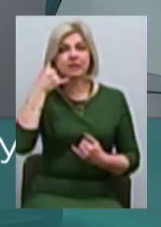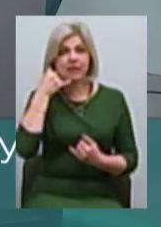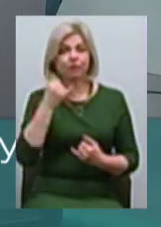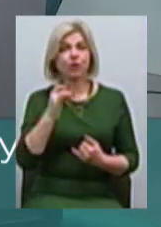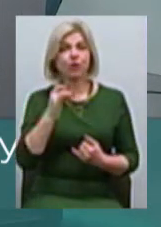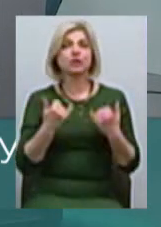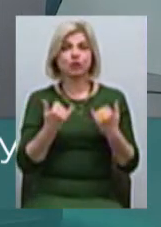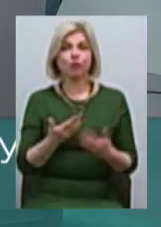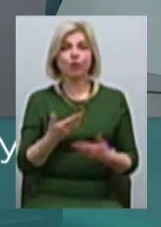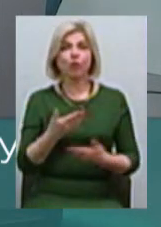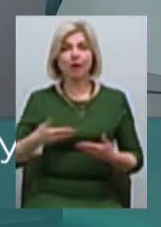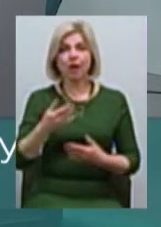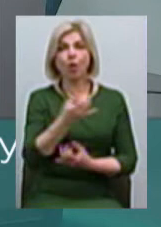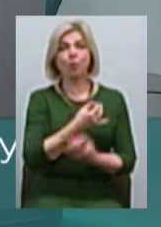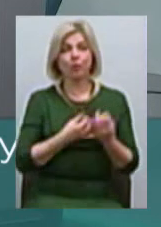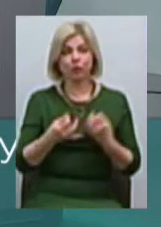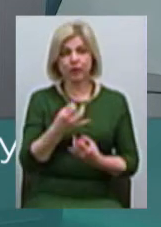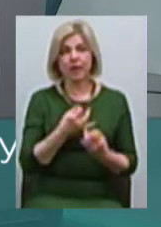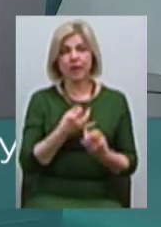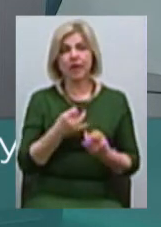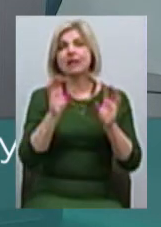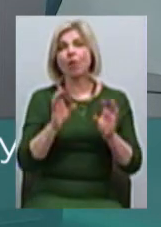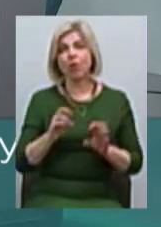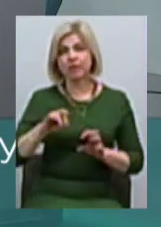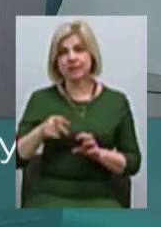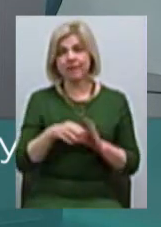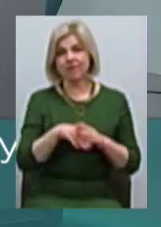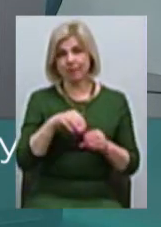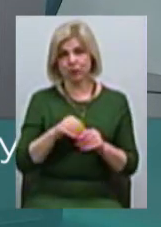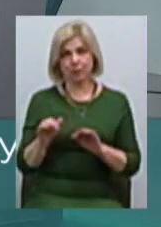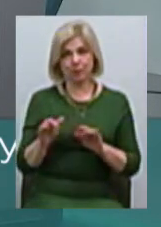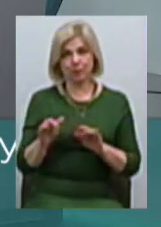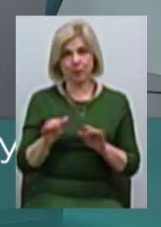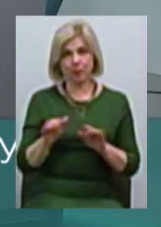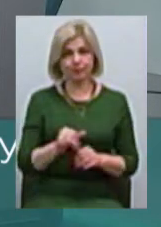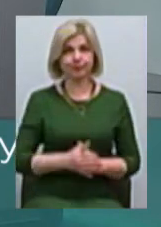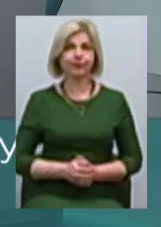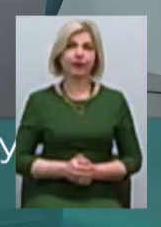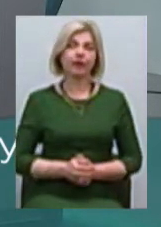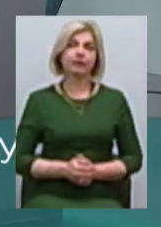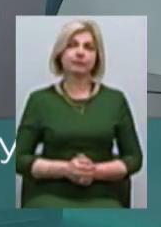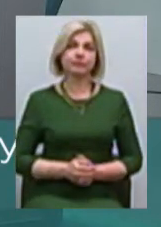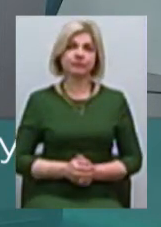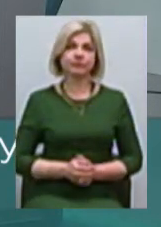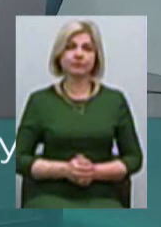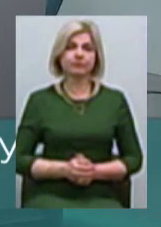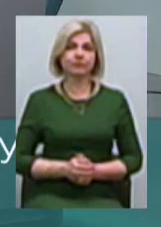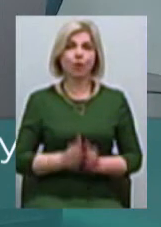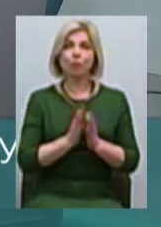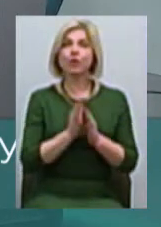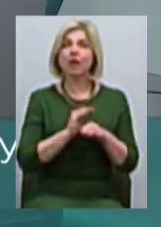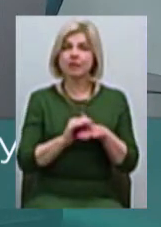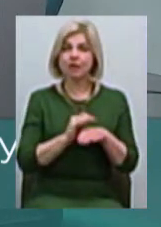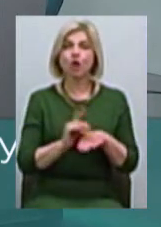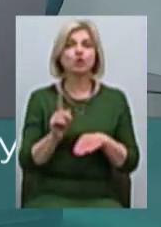76-92-33. І сьогодні ми обговорюємо законність виборчого процесу. Дмитро, будь ласка, що